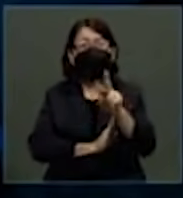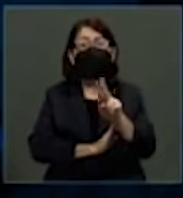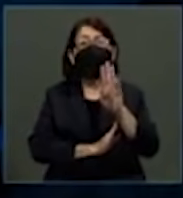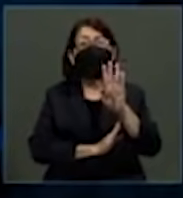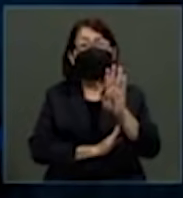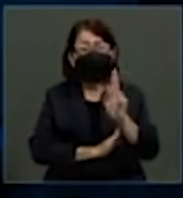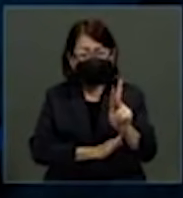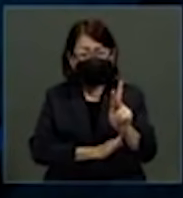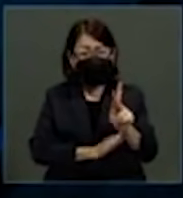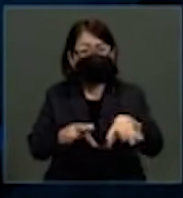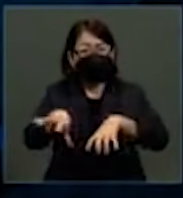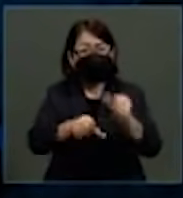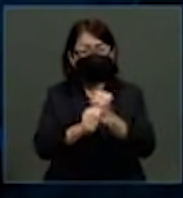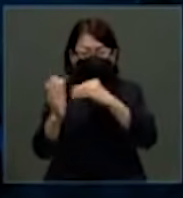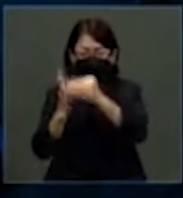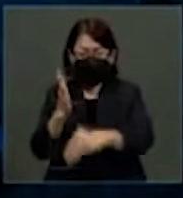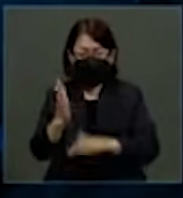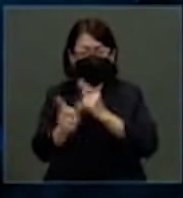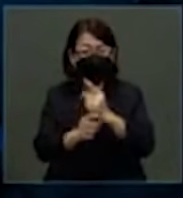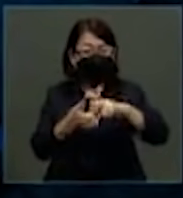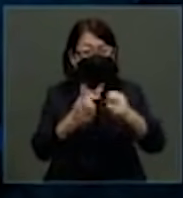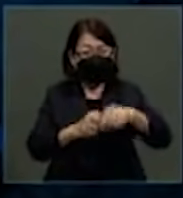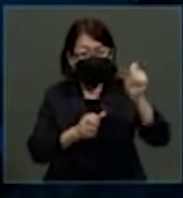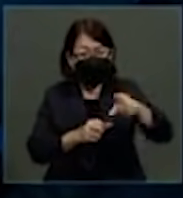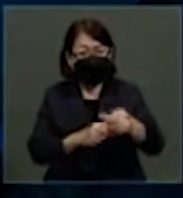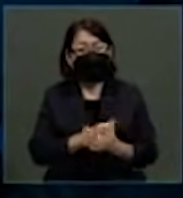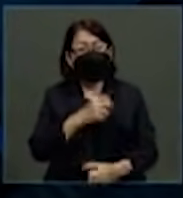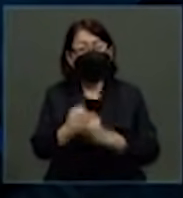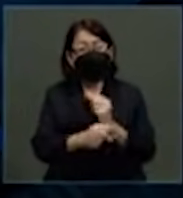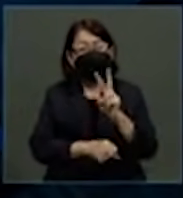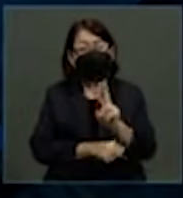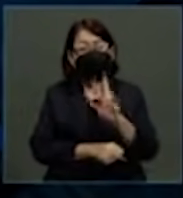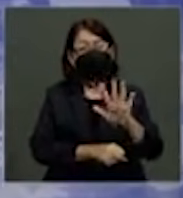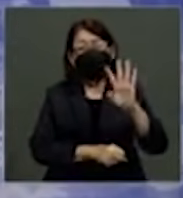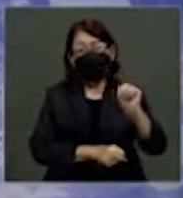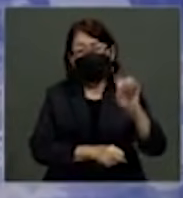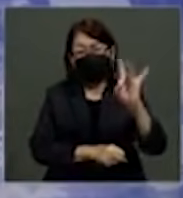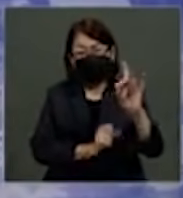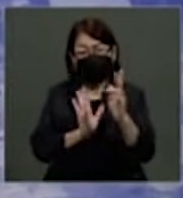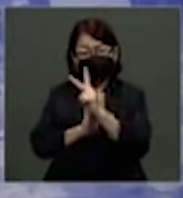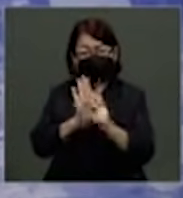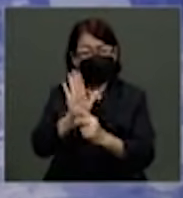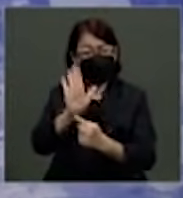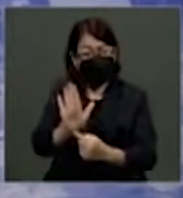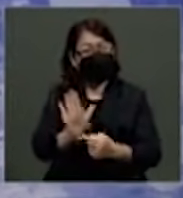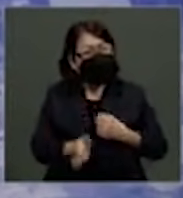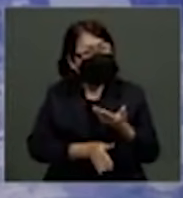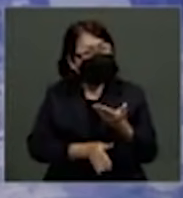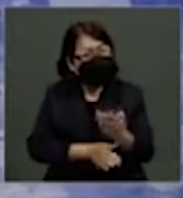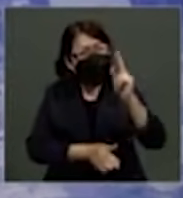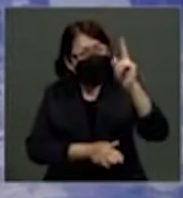เป็นความผิดตามมาตรา9วงเล็บ3แห่งพระราชกำหนดการบริหารราชการในสถานการณ์ฉุกเฉินพุทธศัก